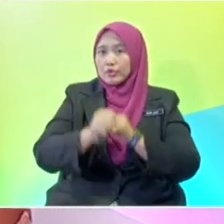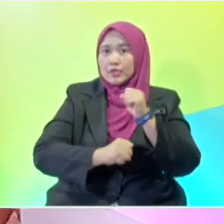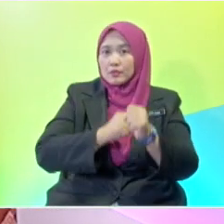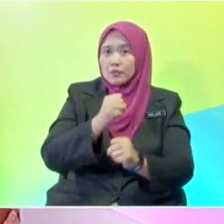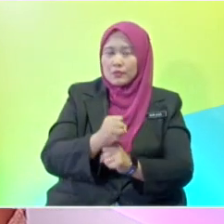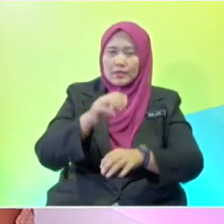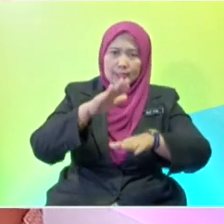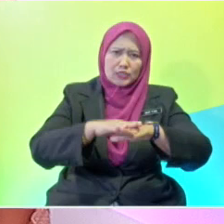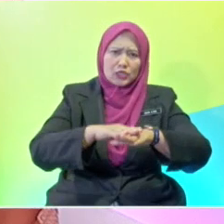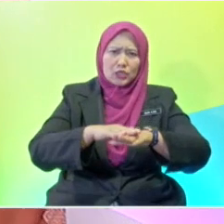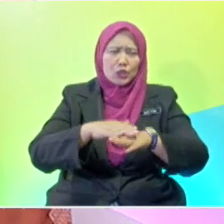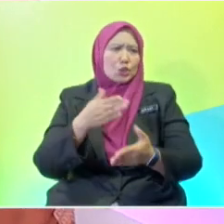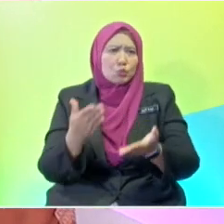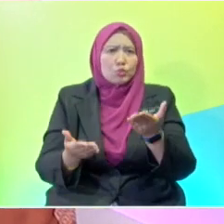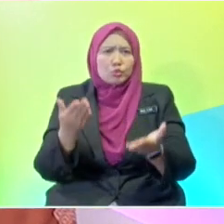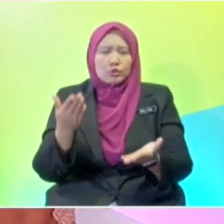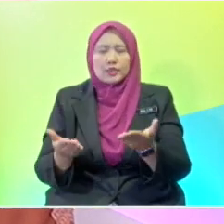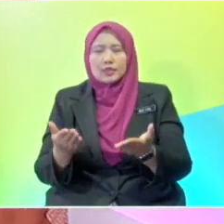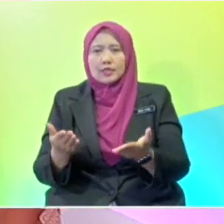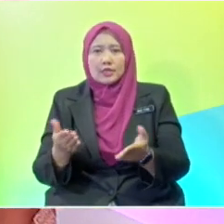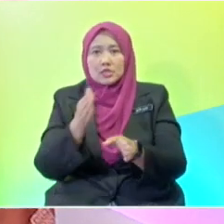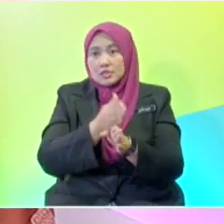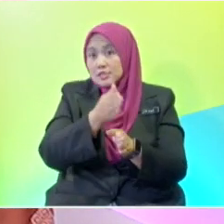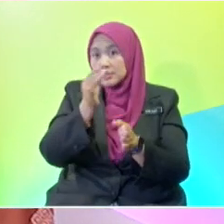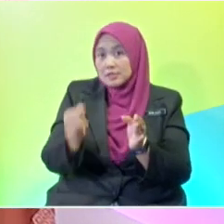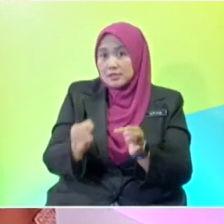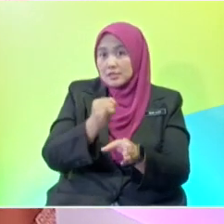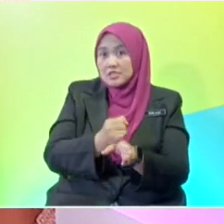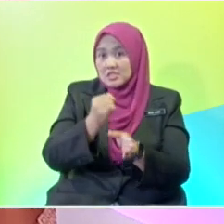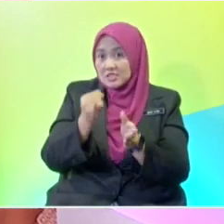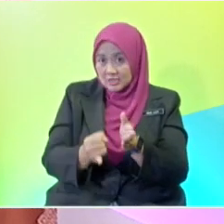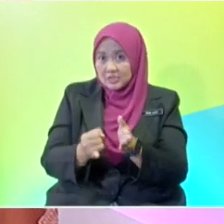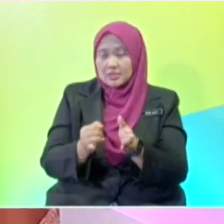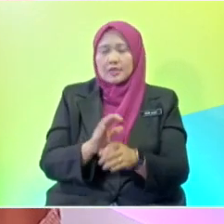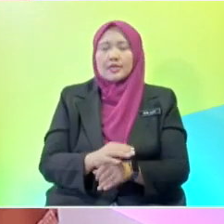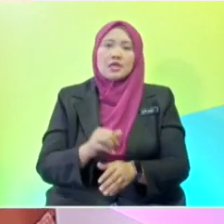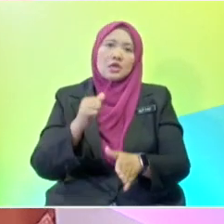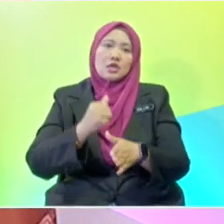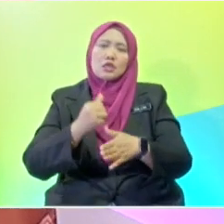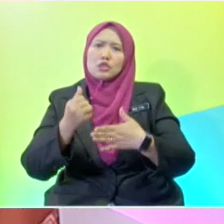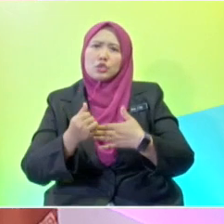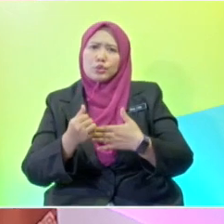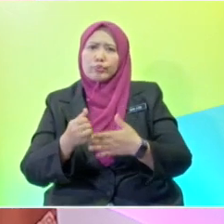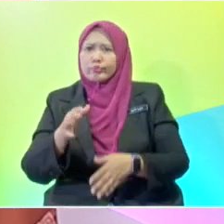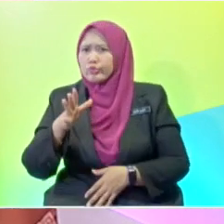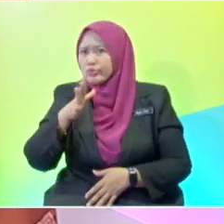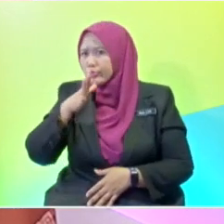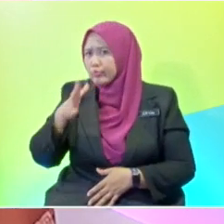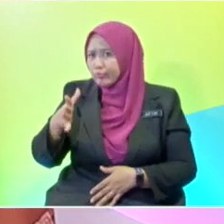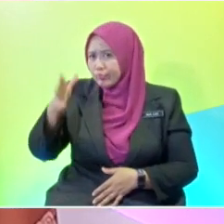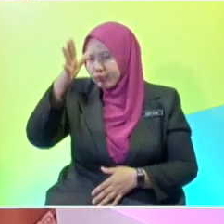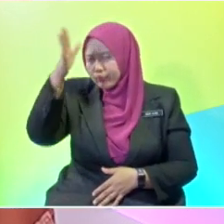yang mempunyai kategori usia 60 tahun ke atas dan daripada ee